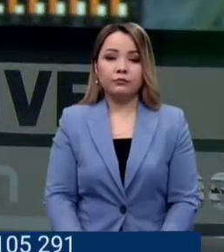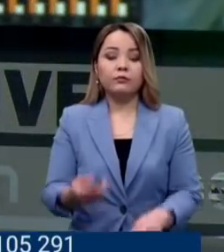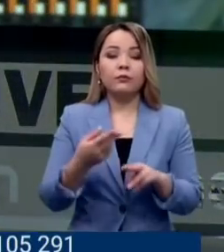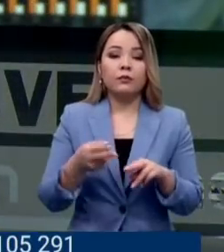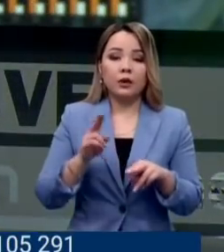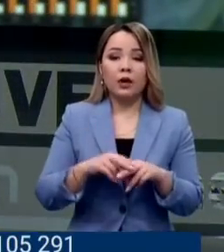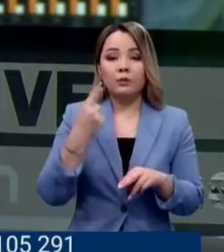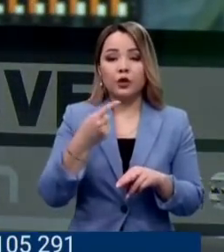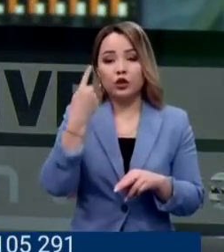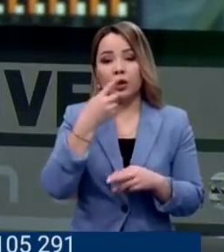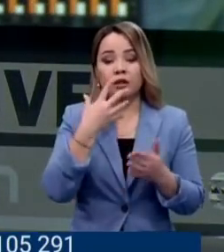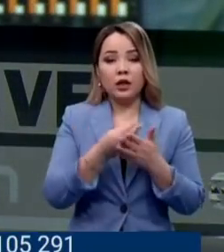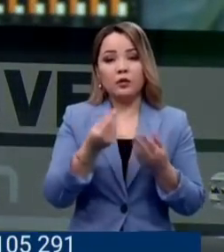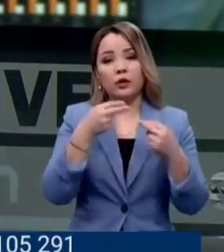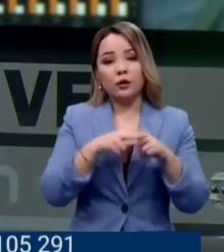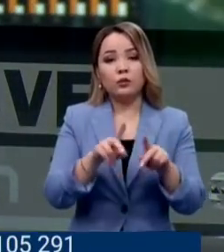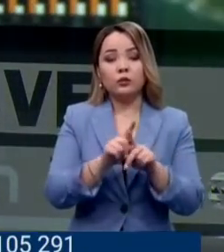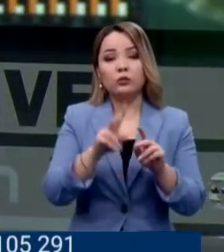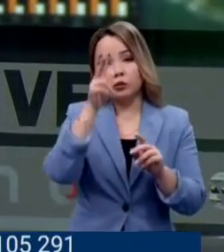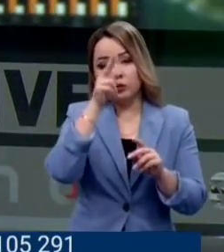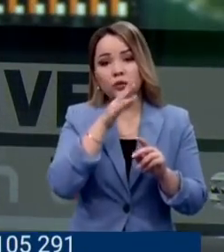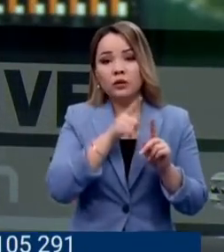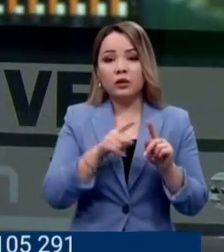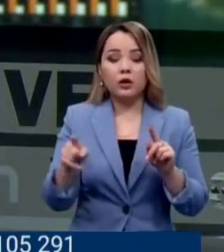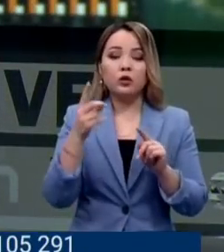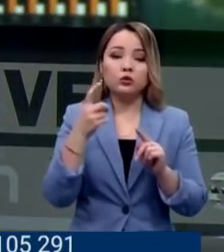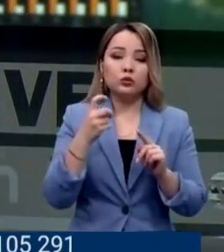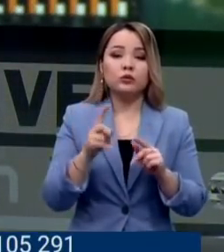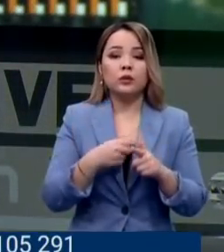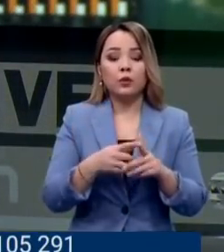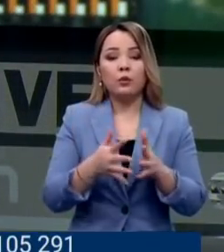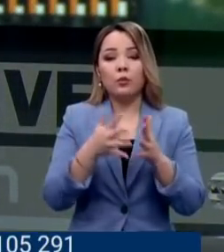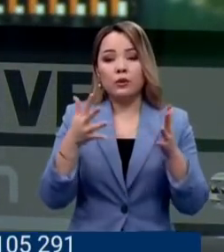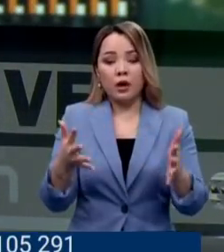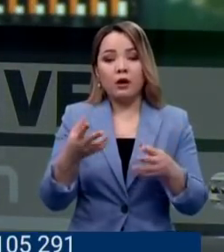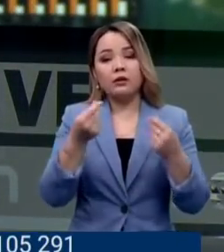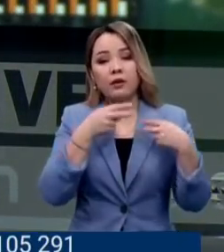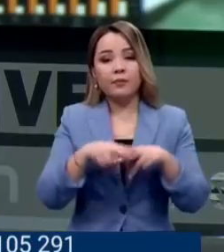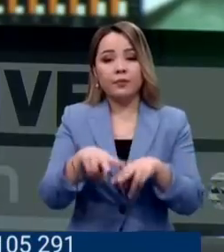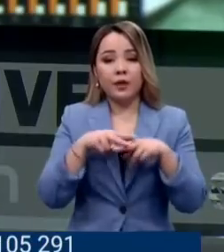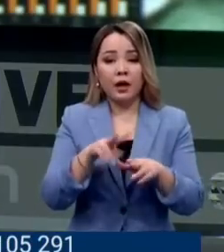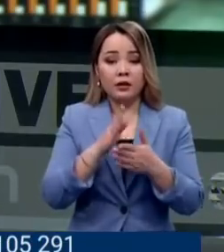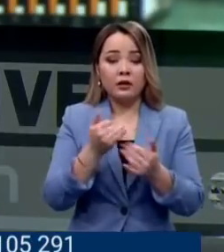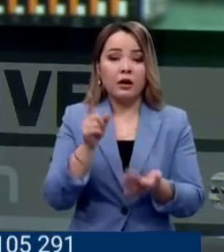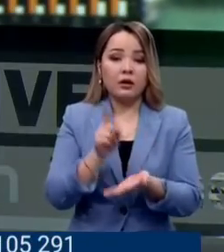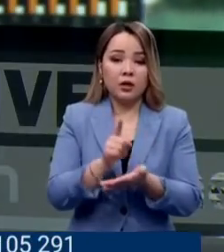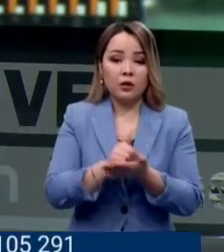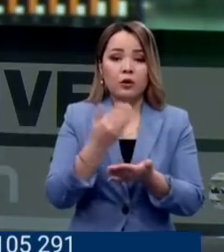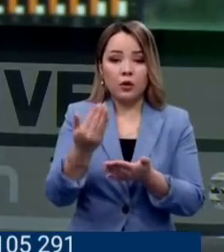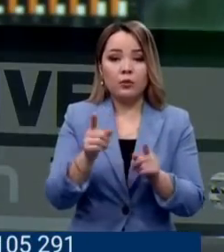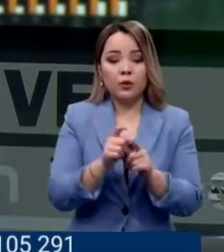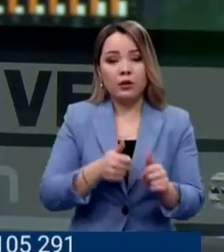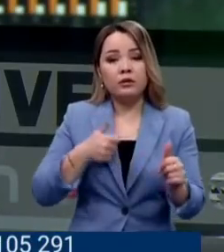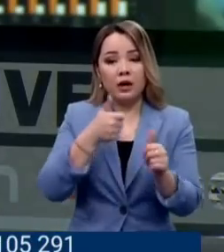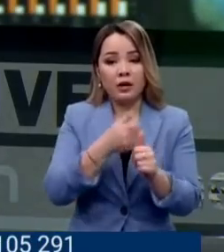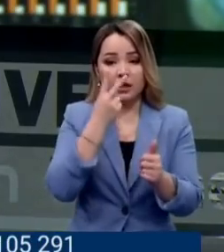Сонымен бір жеке тұлғаның шотына қатарынан 3 ай ішінде 100-не одан да көп транзакция жасалса, салықшылар оның артына шамалып